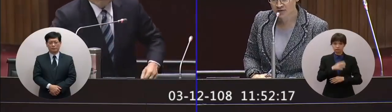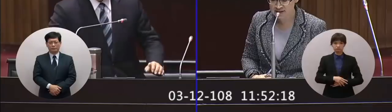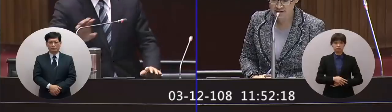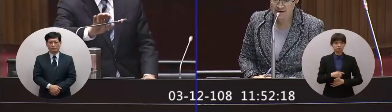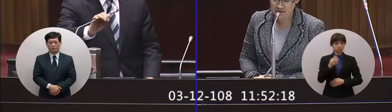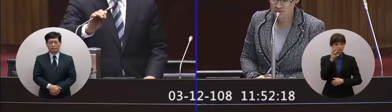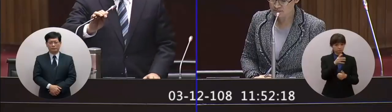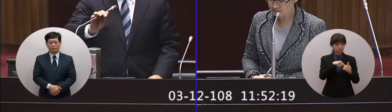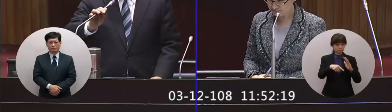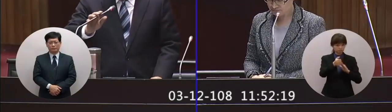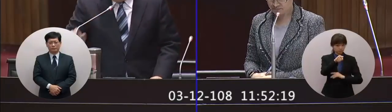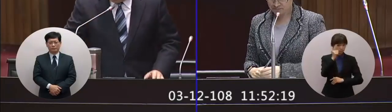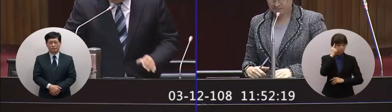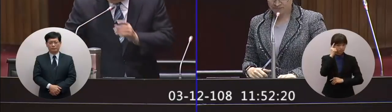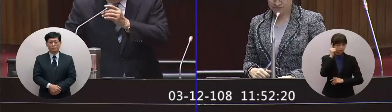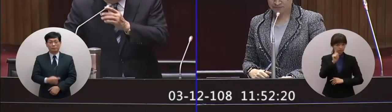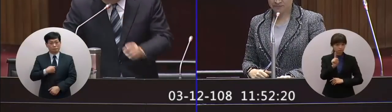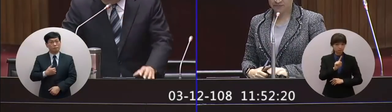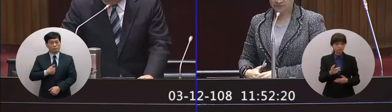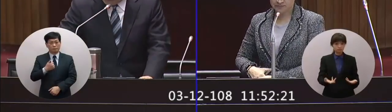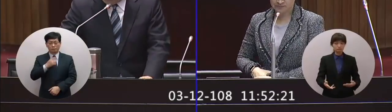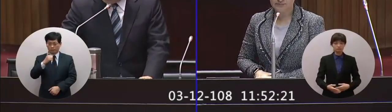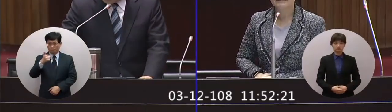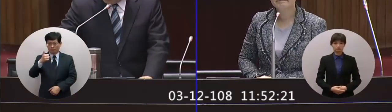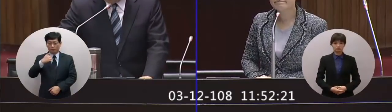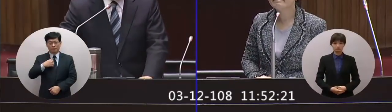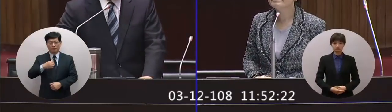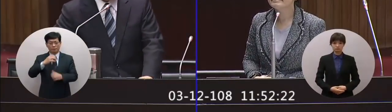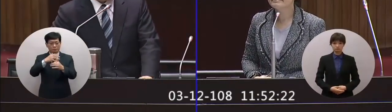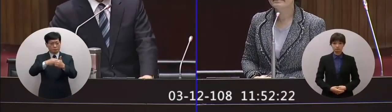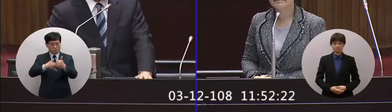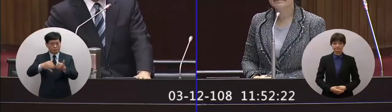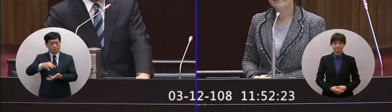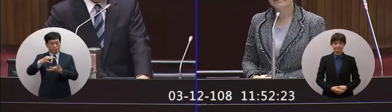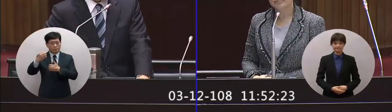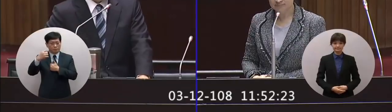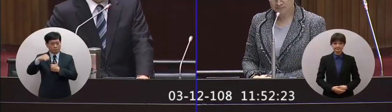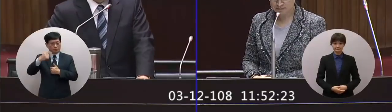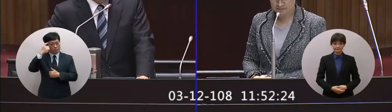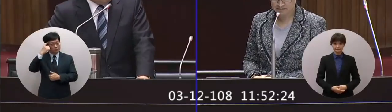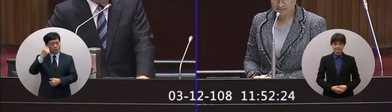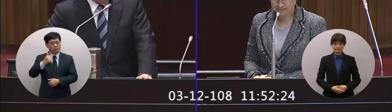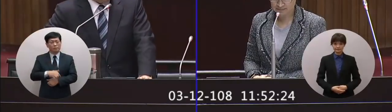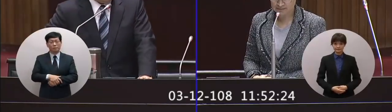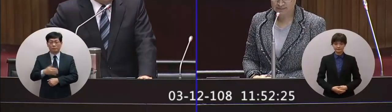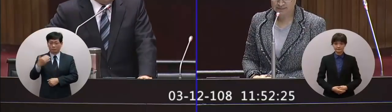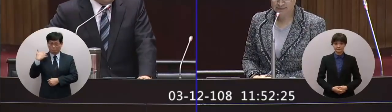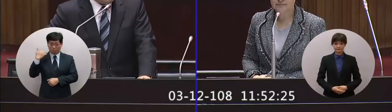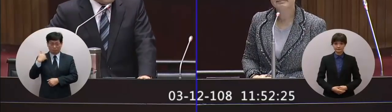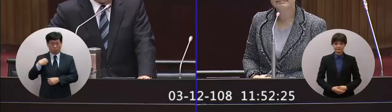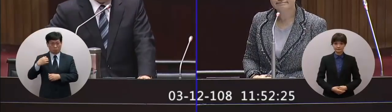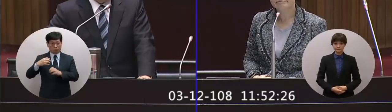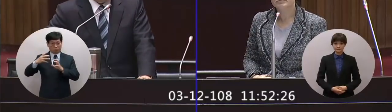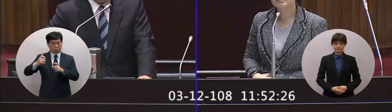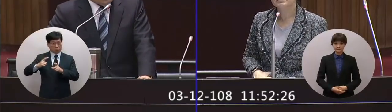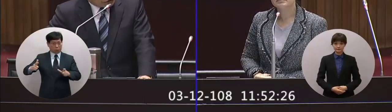那请问院长的态度？ 啊，我非常谢谢萧委员所提出来这个观点。过去的强国不一